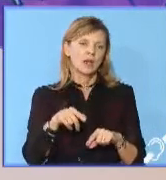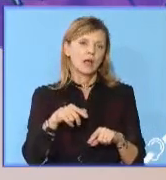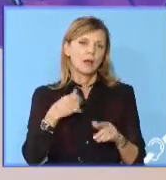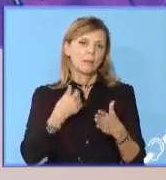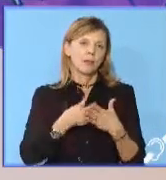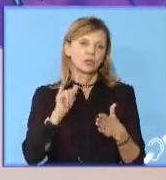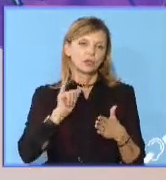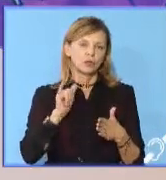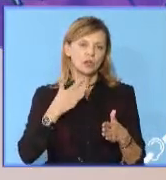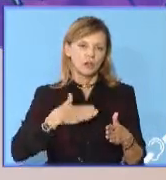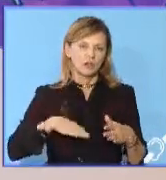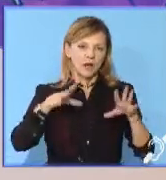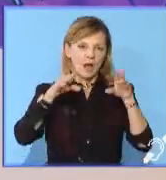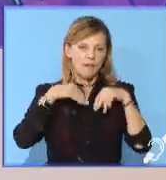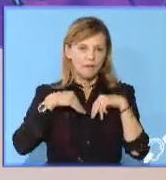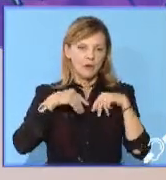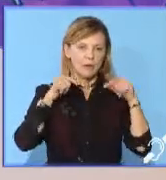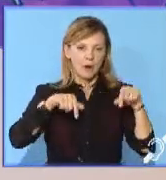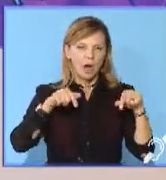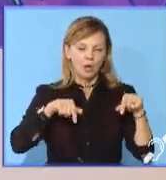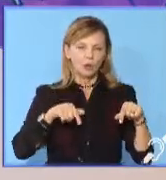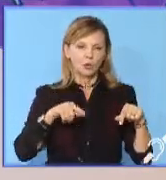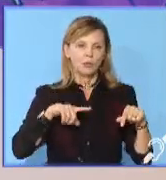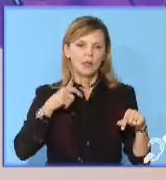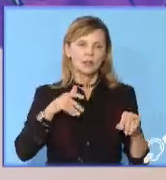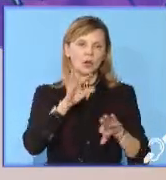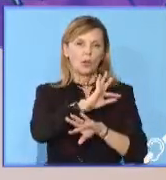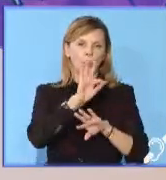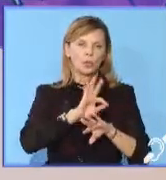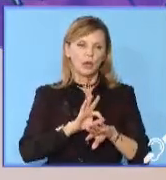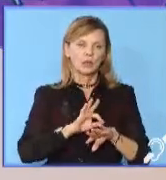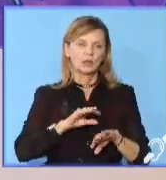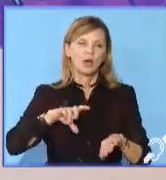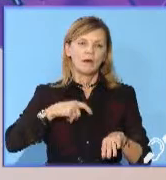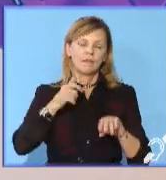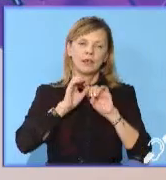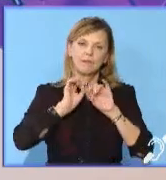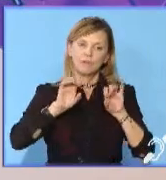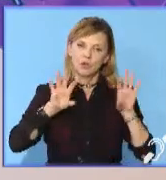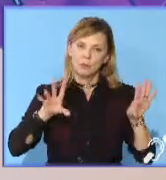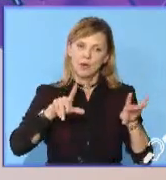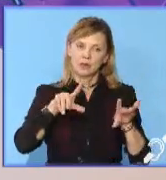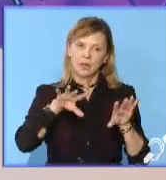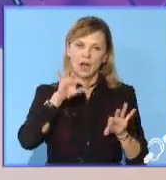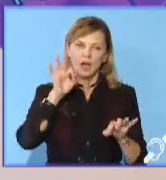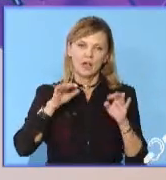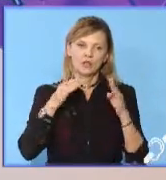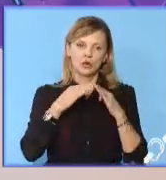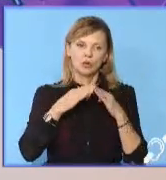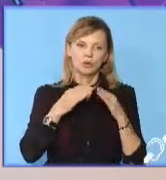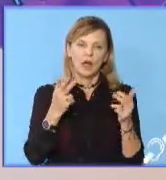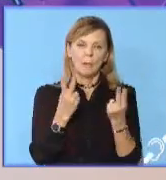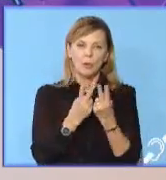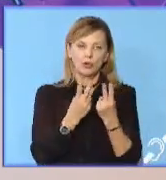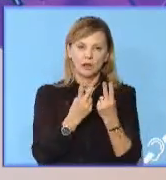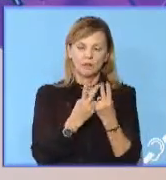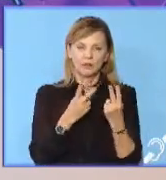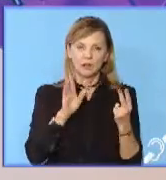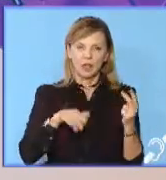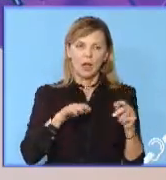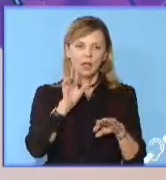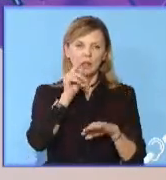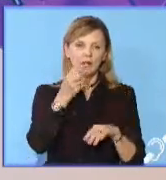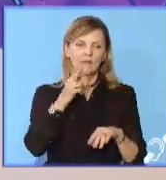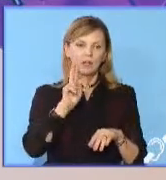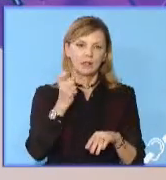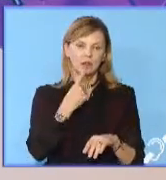devin proprietari, aflăm din materialul următor, care face parte din campania Fi informat, alege locuința potrivită, o campanie lansată de TVR